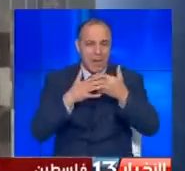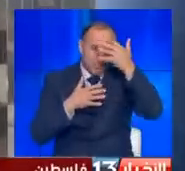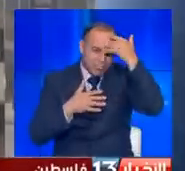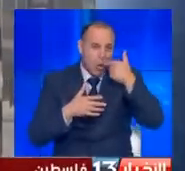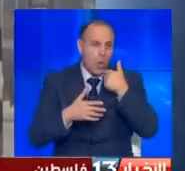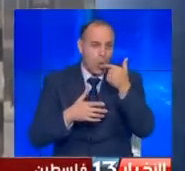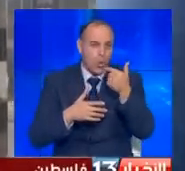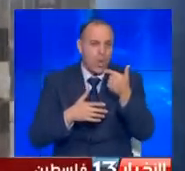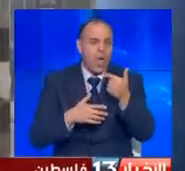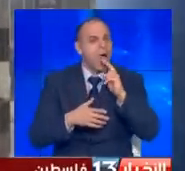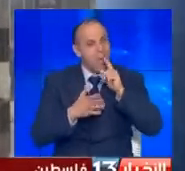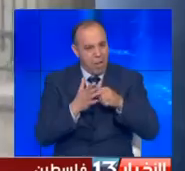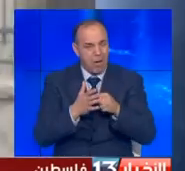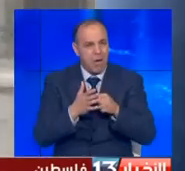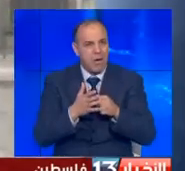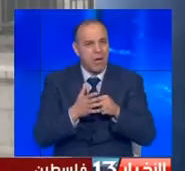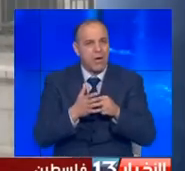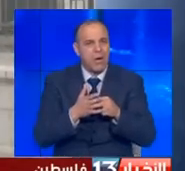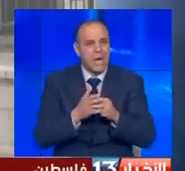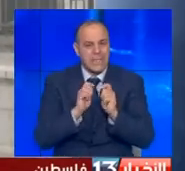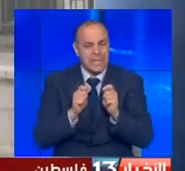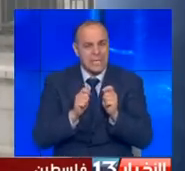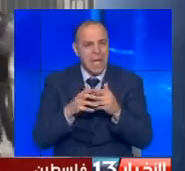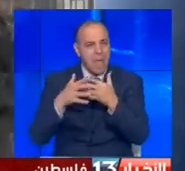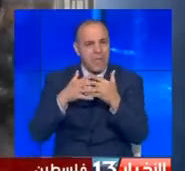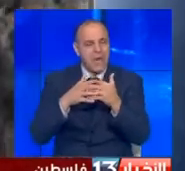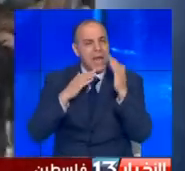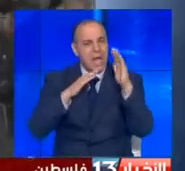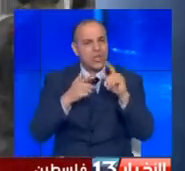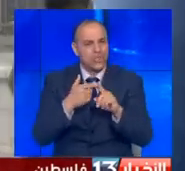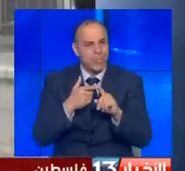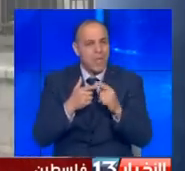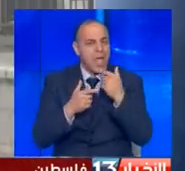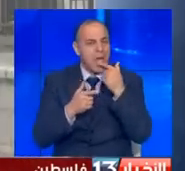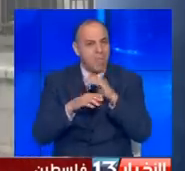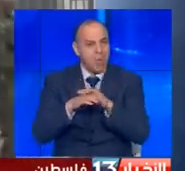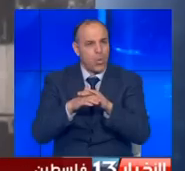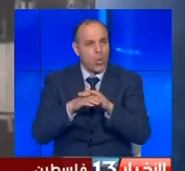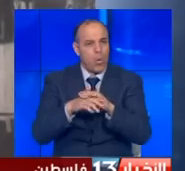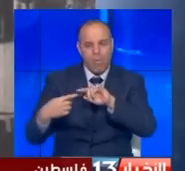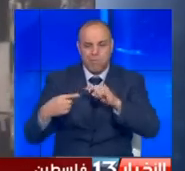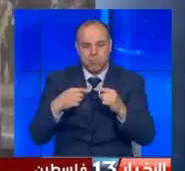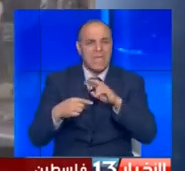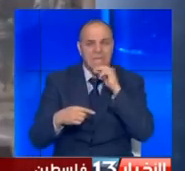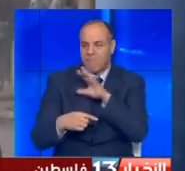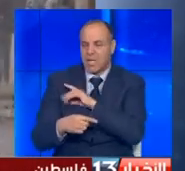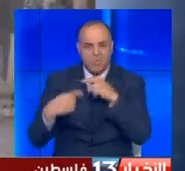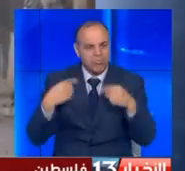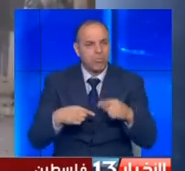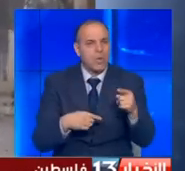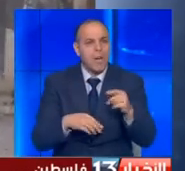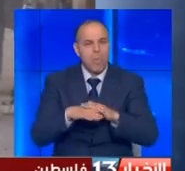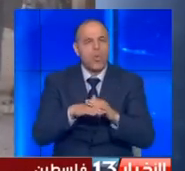ترامب عن قراره القاطع مع سياسه بلاده الخارجيه فيما يتعلق بالصراع الفلسطيني الاسرائيلي بخصوص